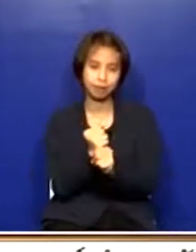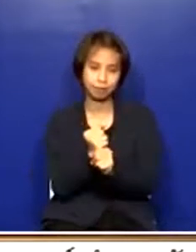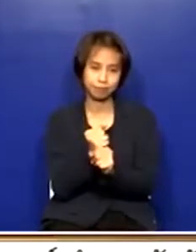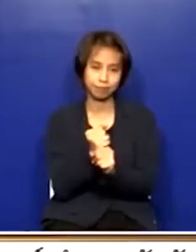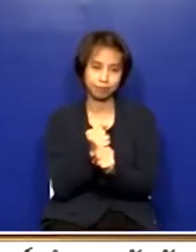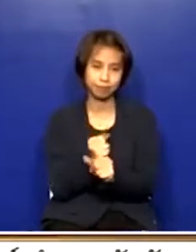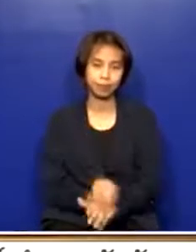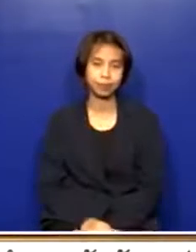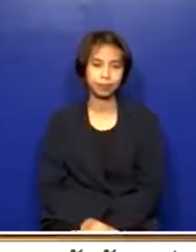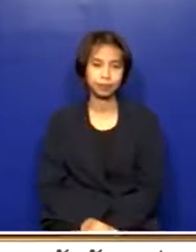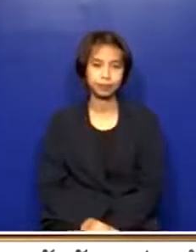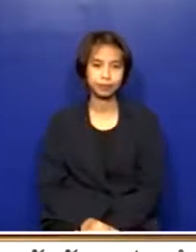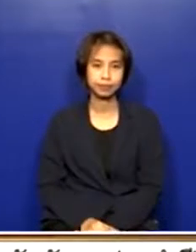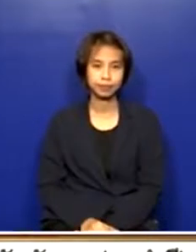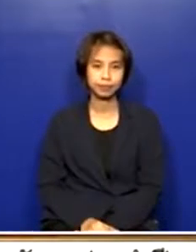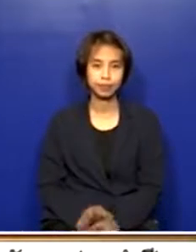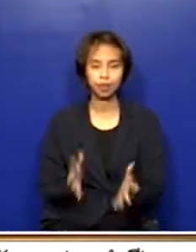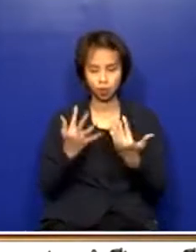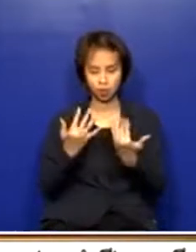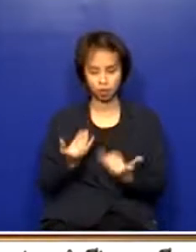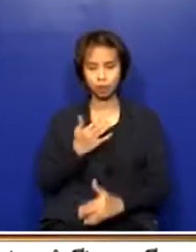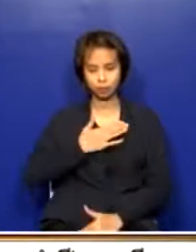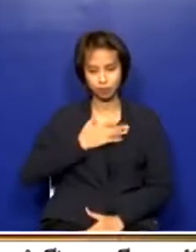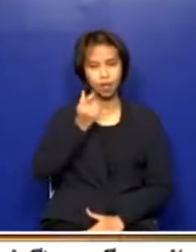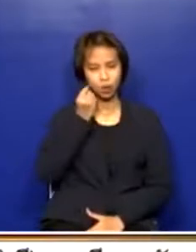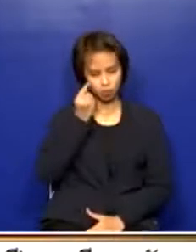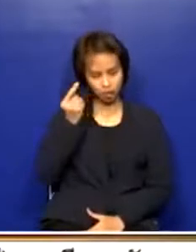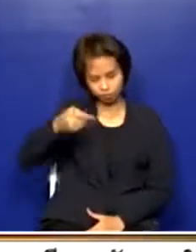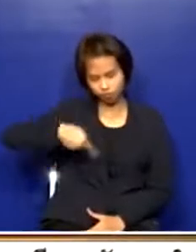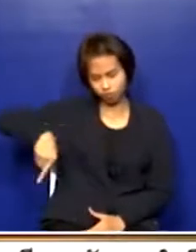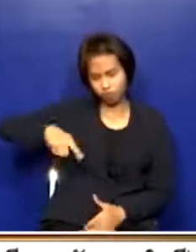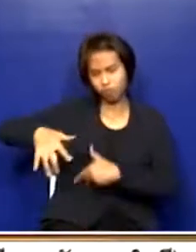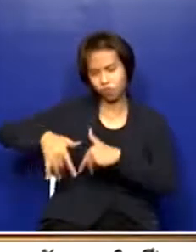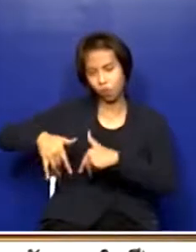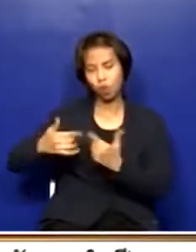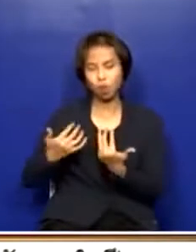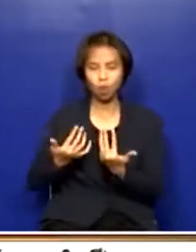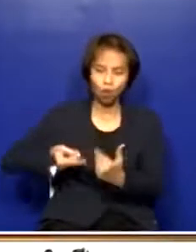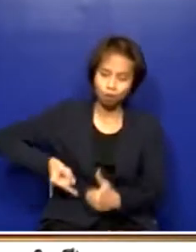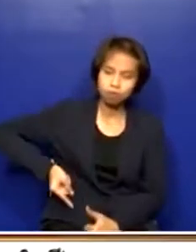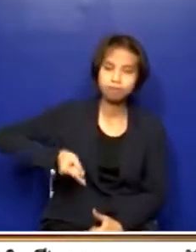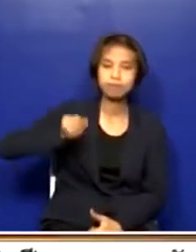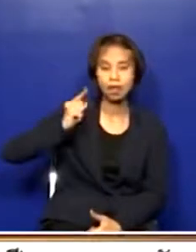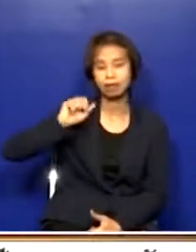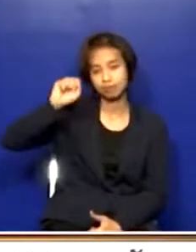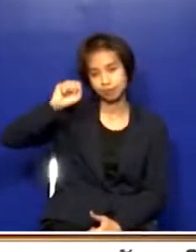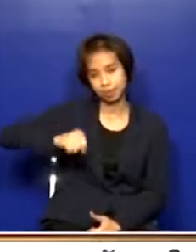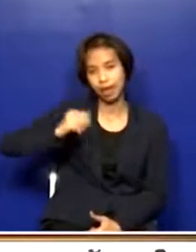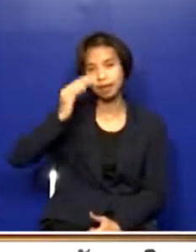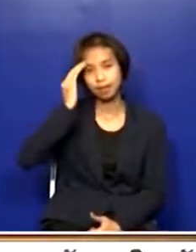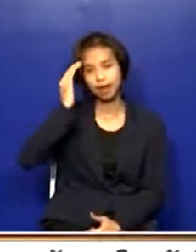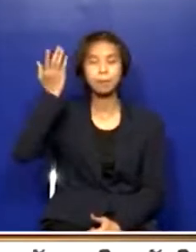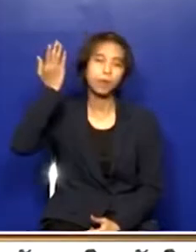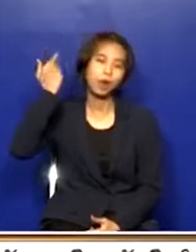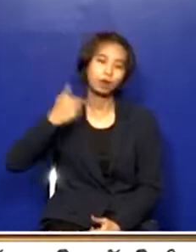เพรว่า เมื่อเป็ผลชั้เี้ผมเข้ใจถงความทุกยากของพี่น้องนะครับ ที่รอกนมานานผมทาบดีว่าสมัยผมเปเดก